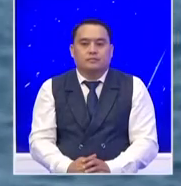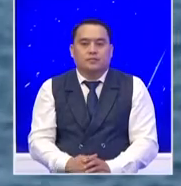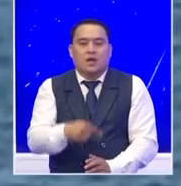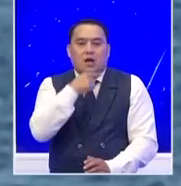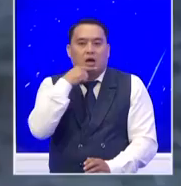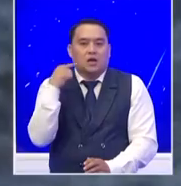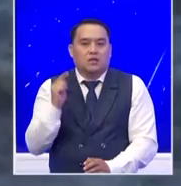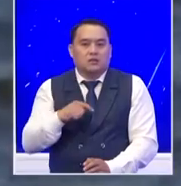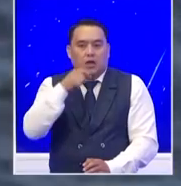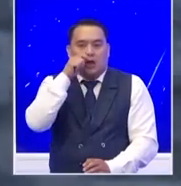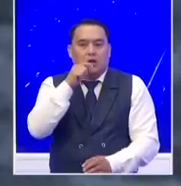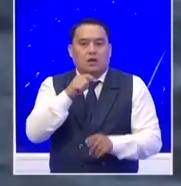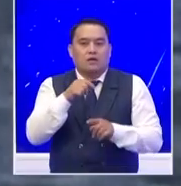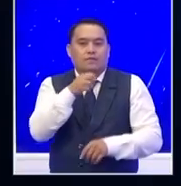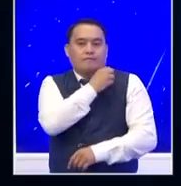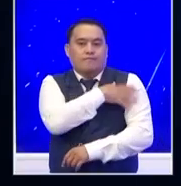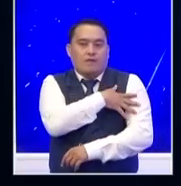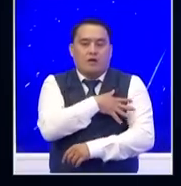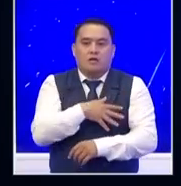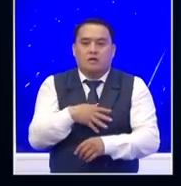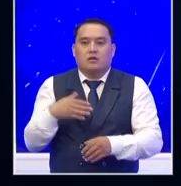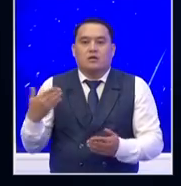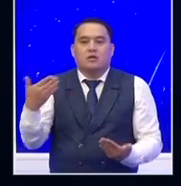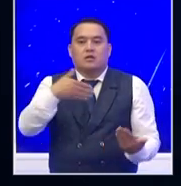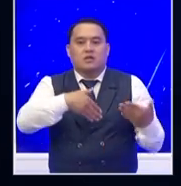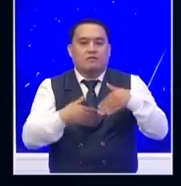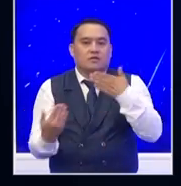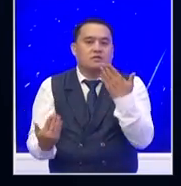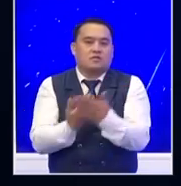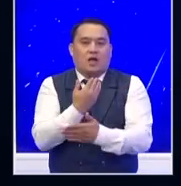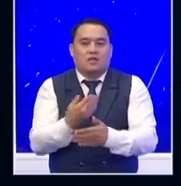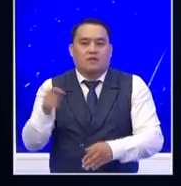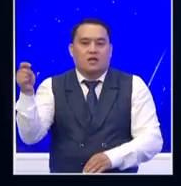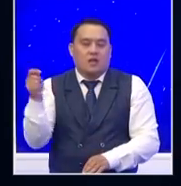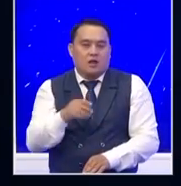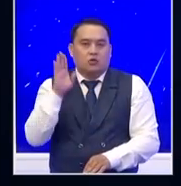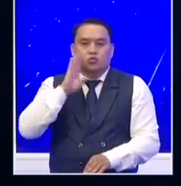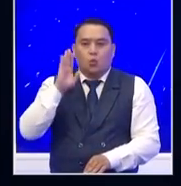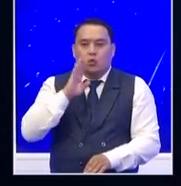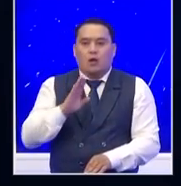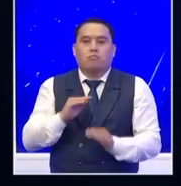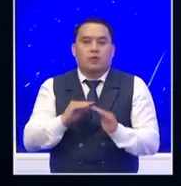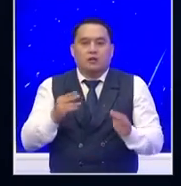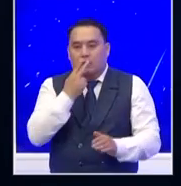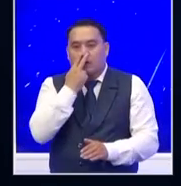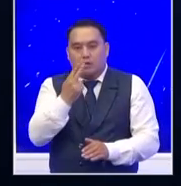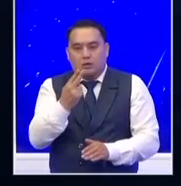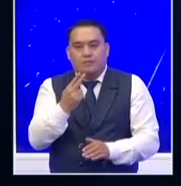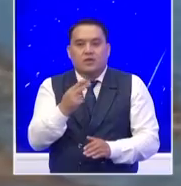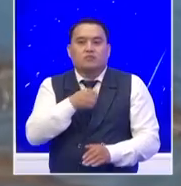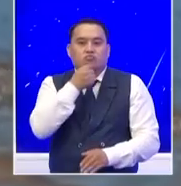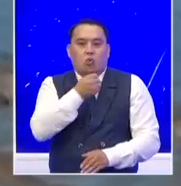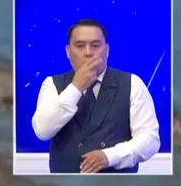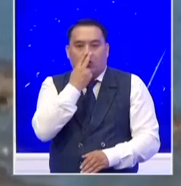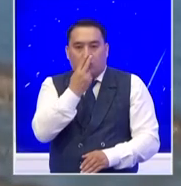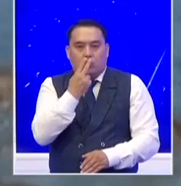Ресейдің Ленинград облысы аумағындағы Фин бұғазында дельфиндер қайта пайда болды. Су жануарларын алдымен балалар көрген, кейіннен ересектер де